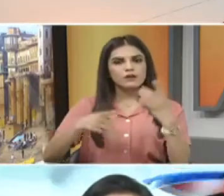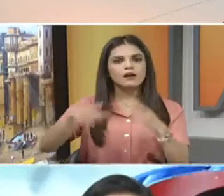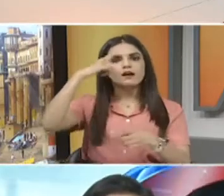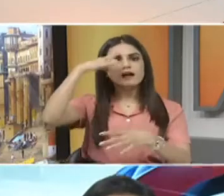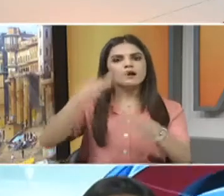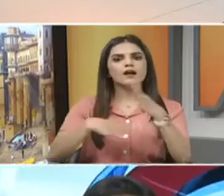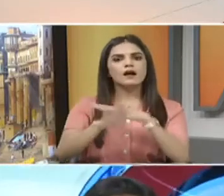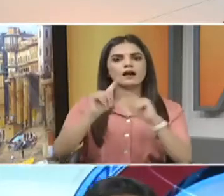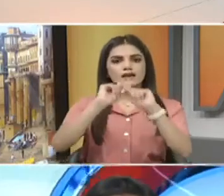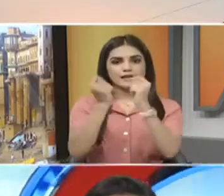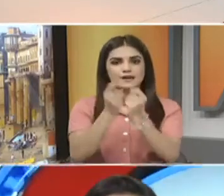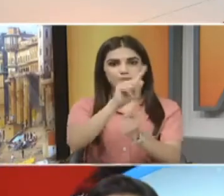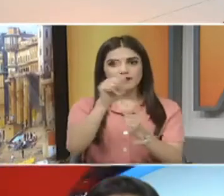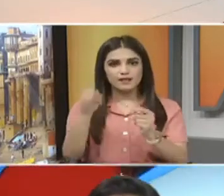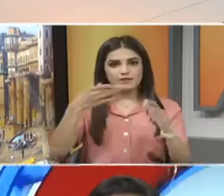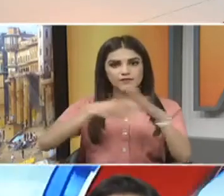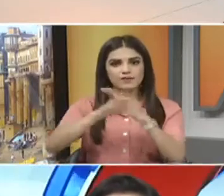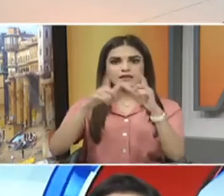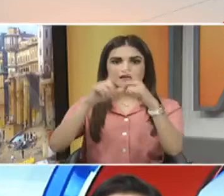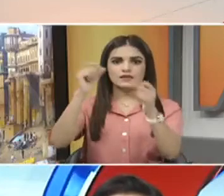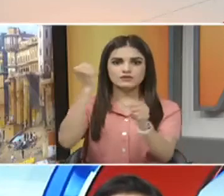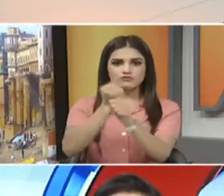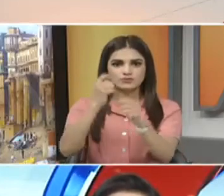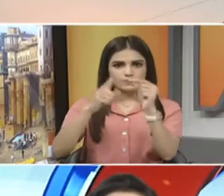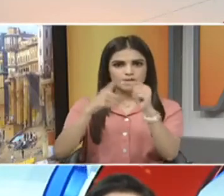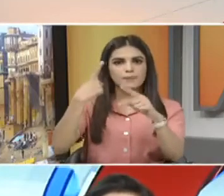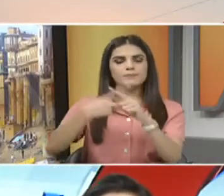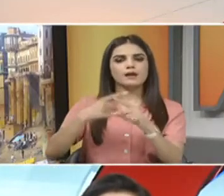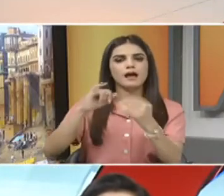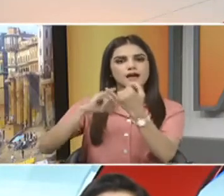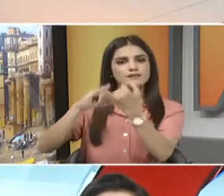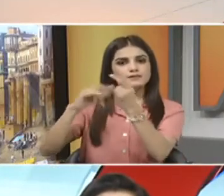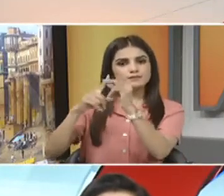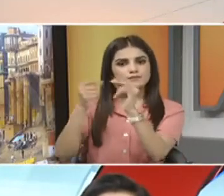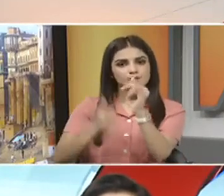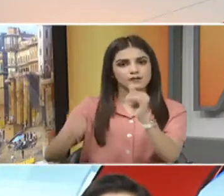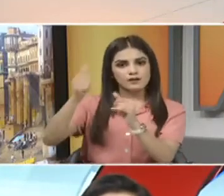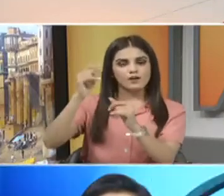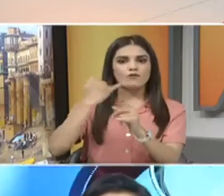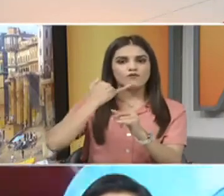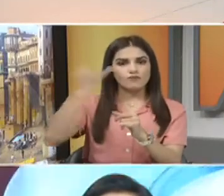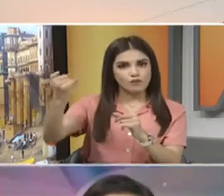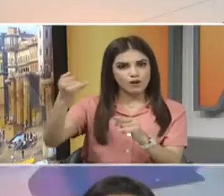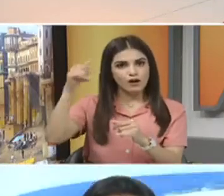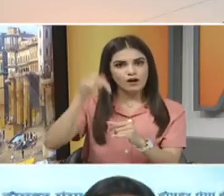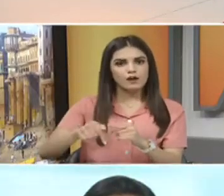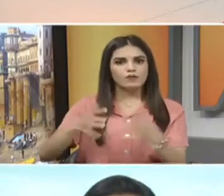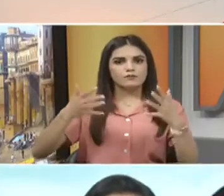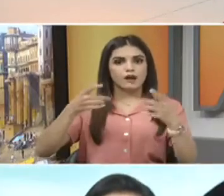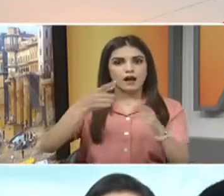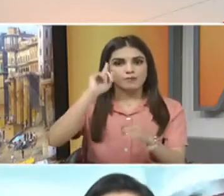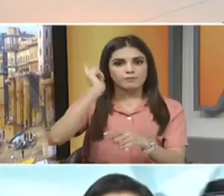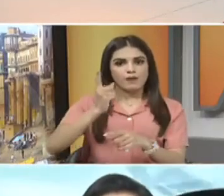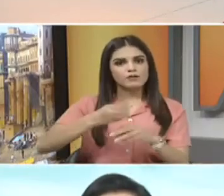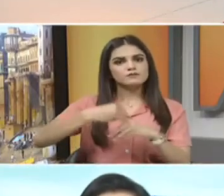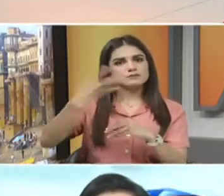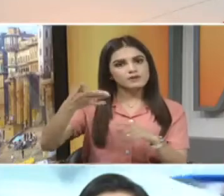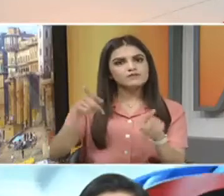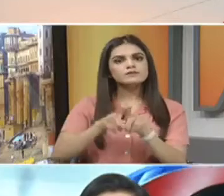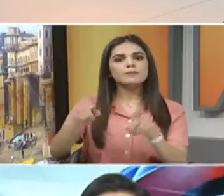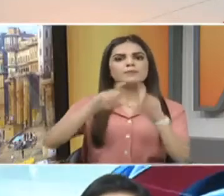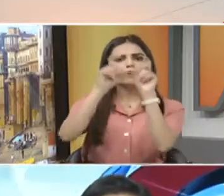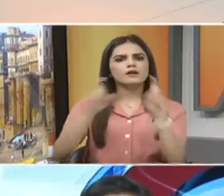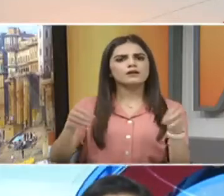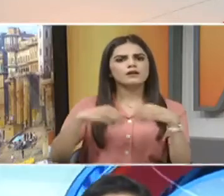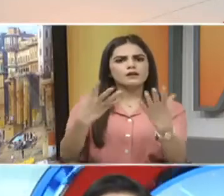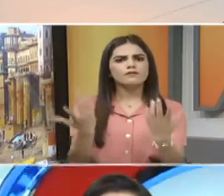टीम 11 की बैठक के बीच ही डीजीपी और आजमगढ़ के एसएसपी को उन्होंने फोन करके हड़का दिया, साफ कर दिया है